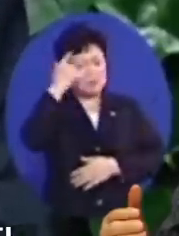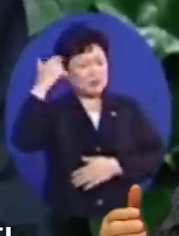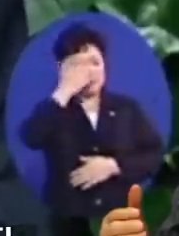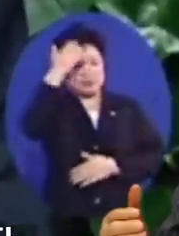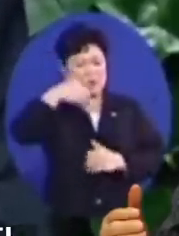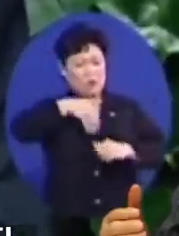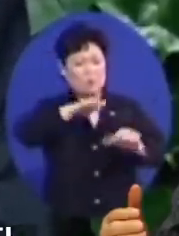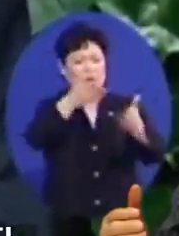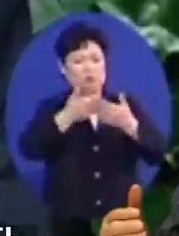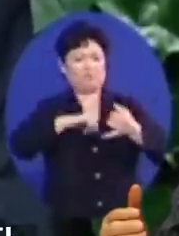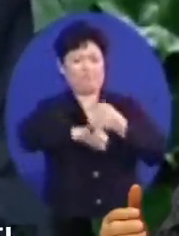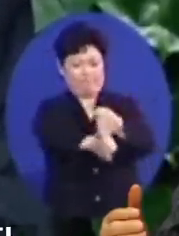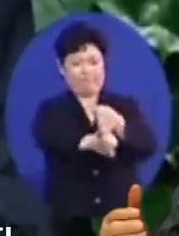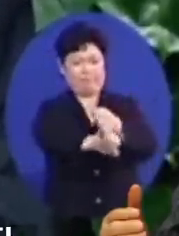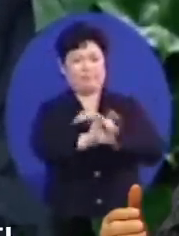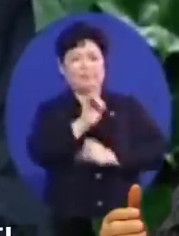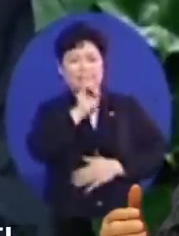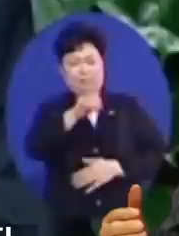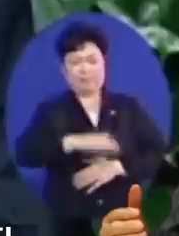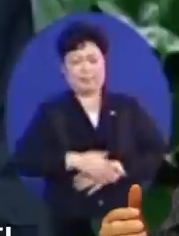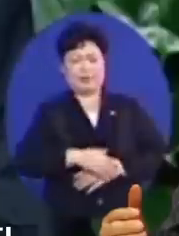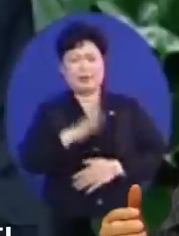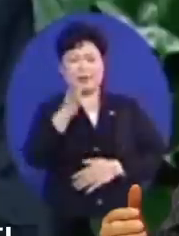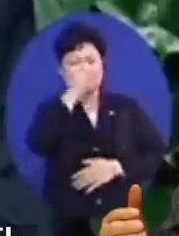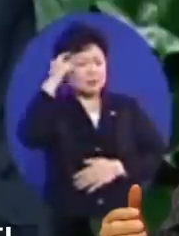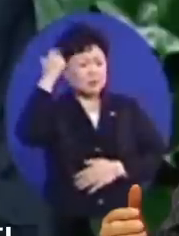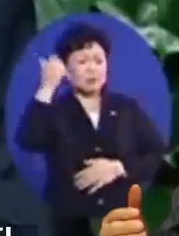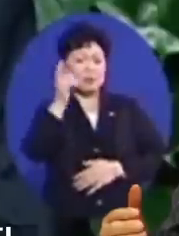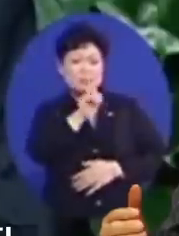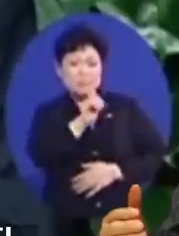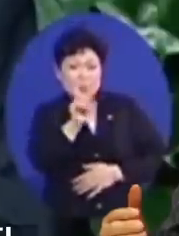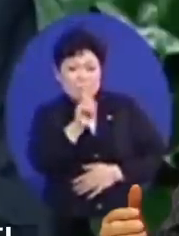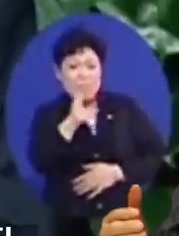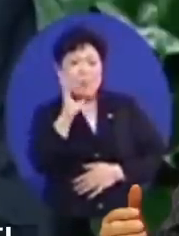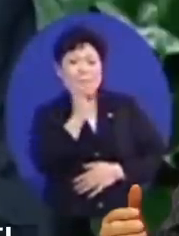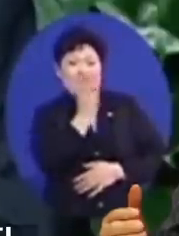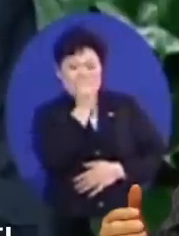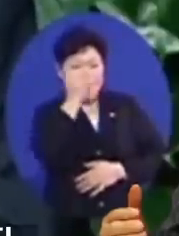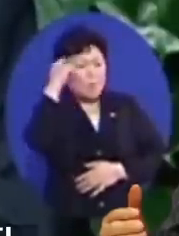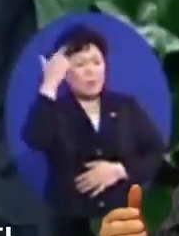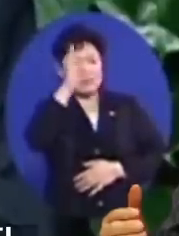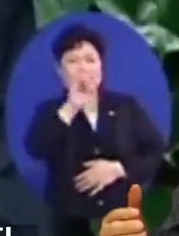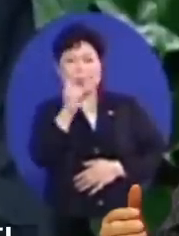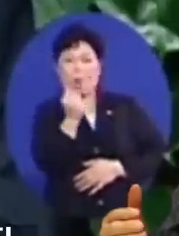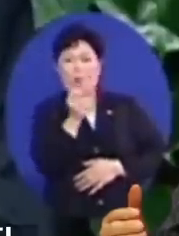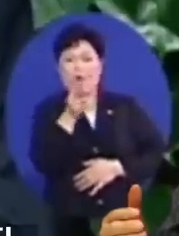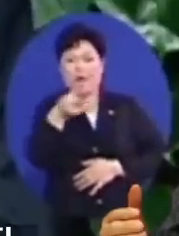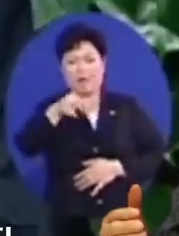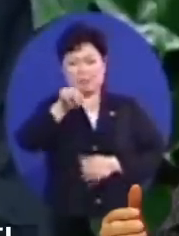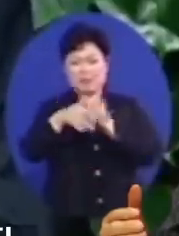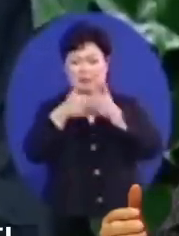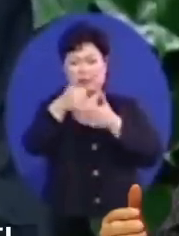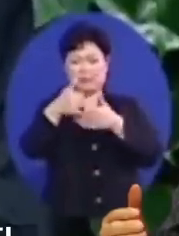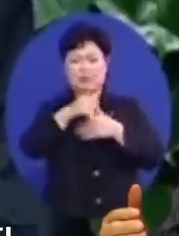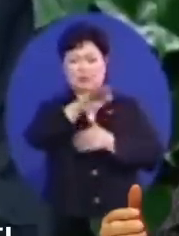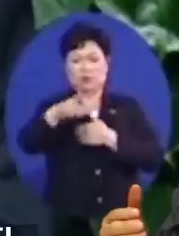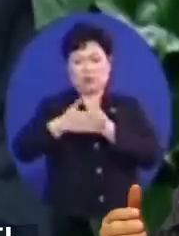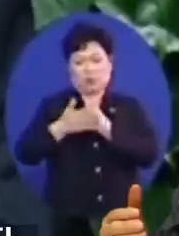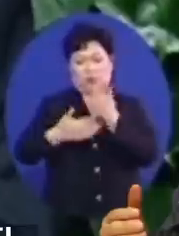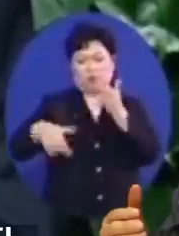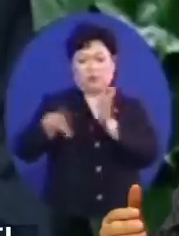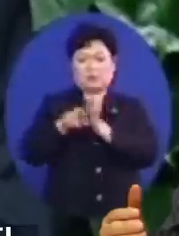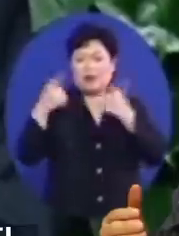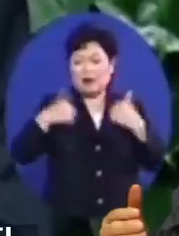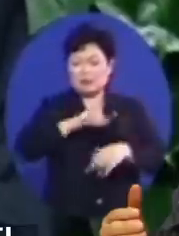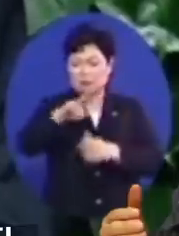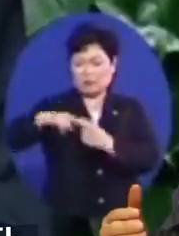보내시겠다고 말씀하신 것입니다. 성령은 보혜사입니다. 보혜사는 하나님께서 우리를 돕기 위해서 보내서 항상 우리와